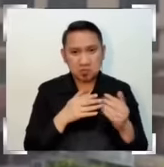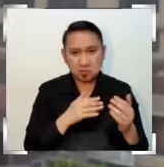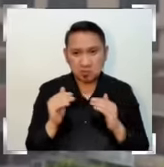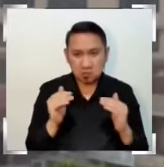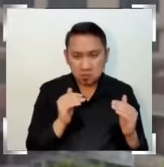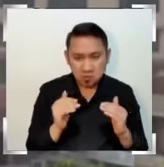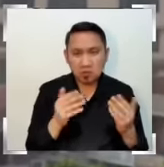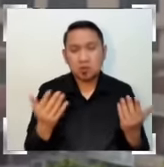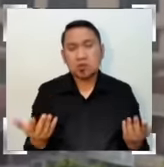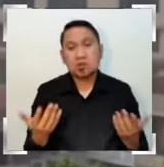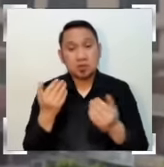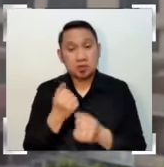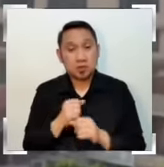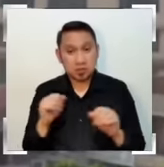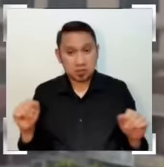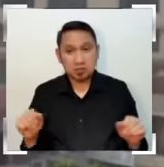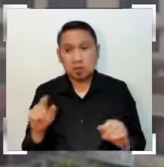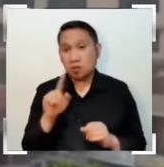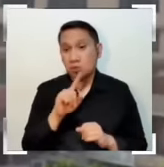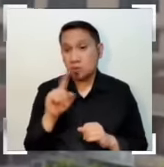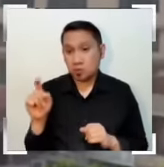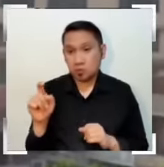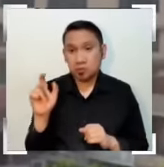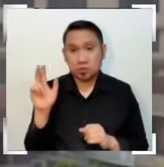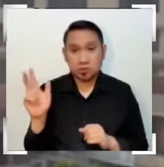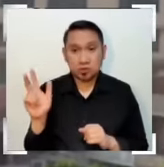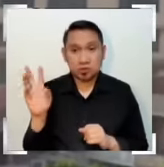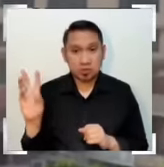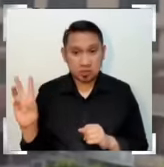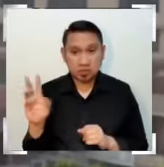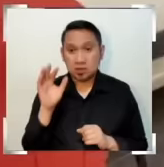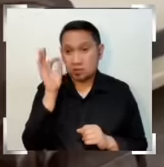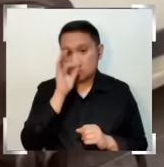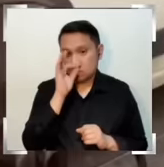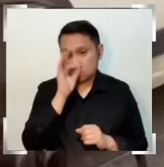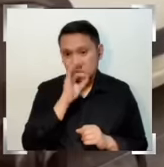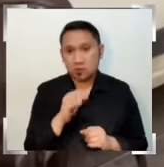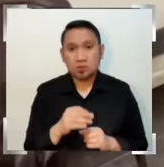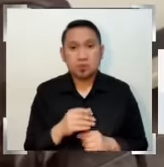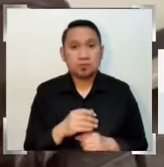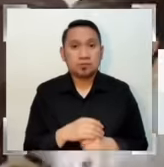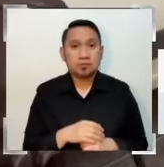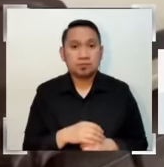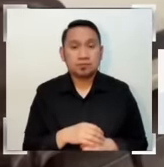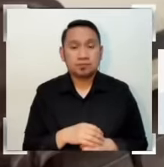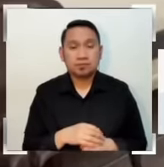for daw ang 136 na Pilipino sa Gaza.